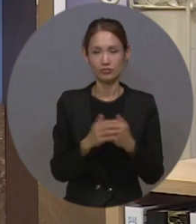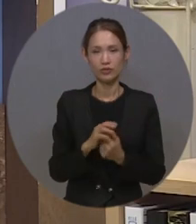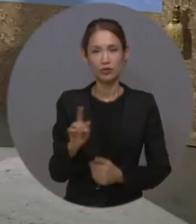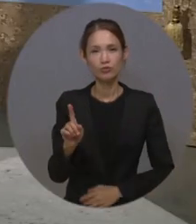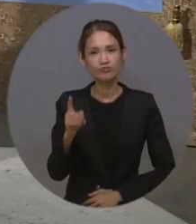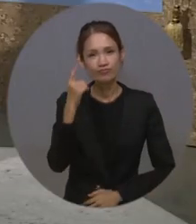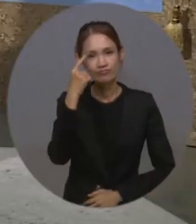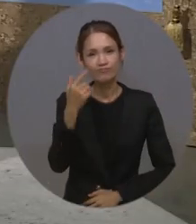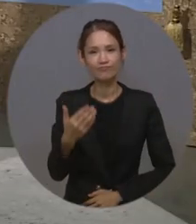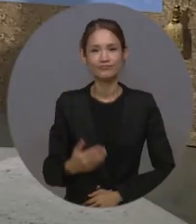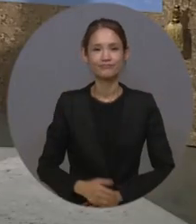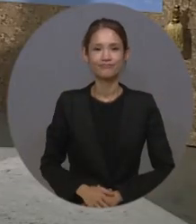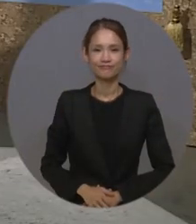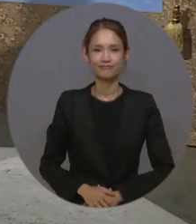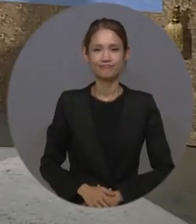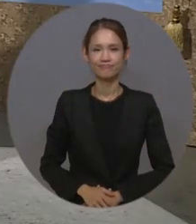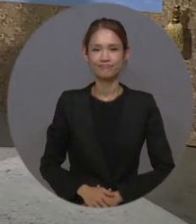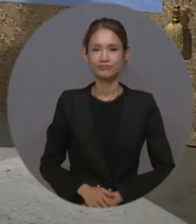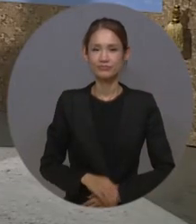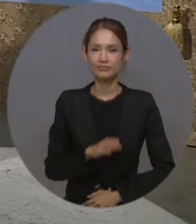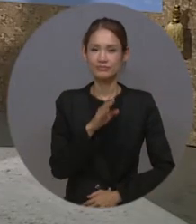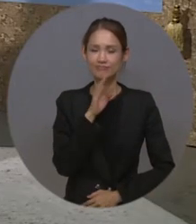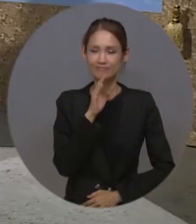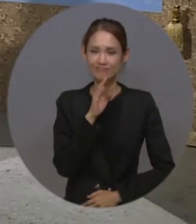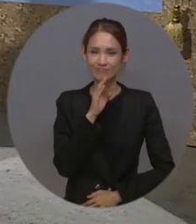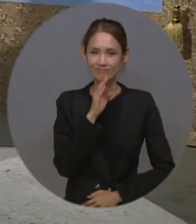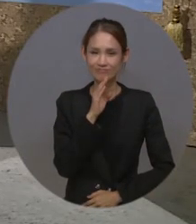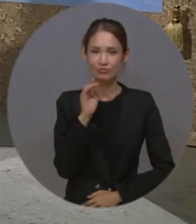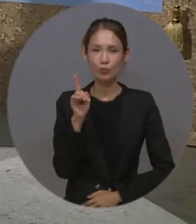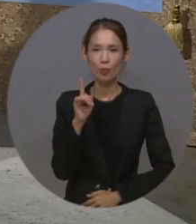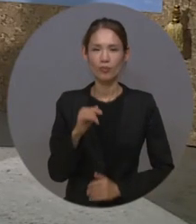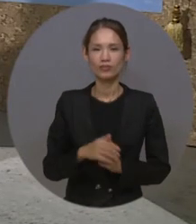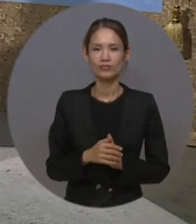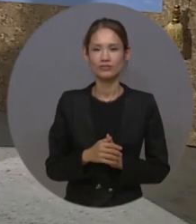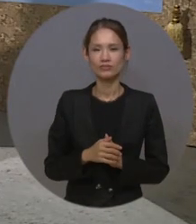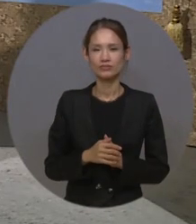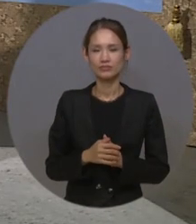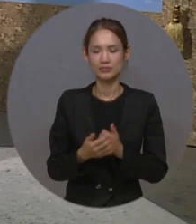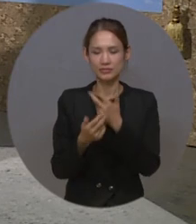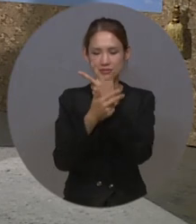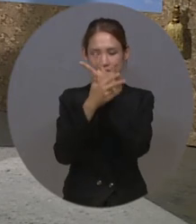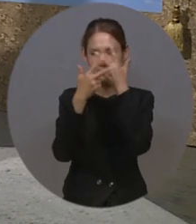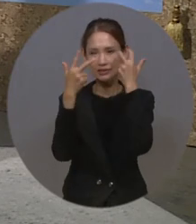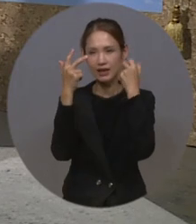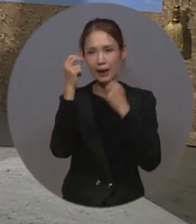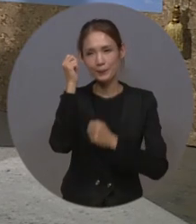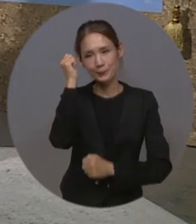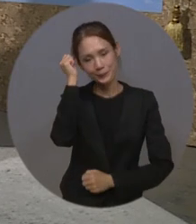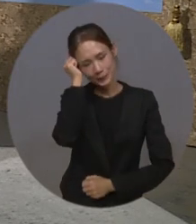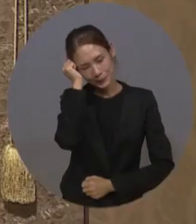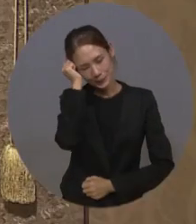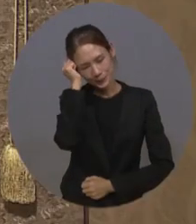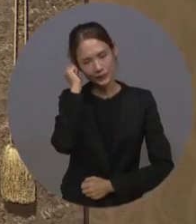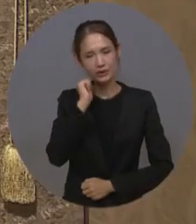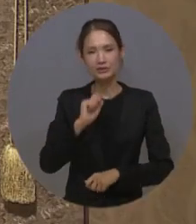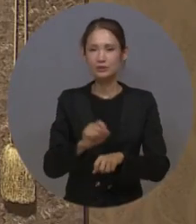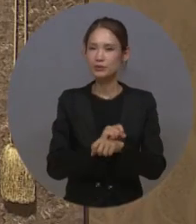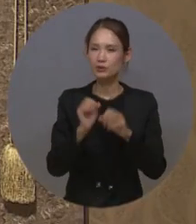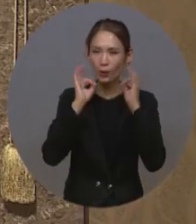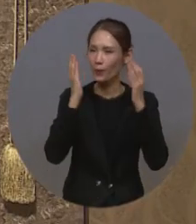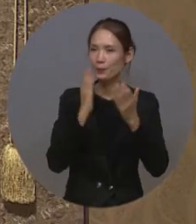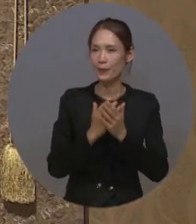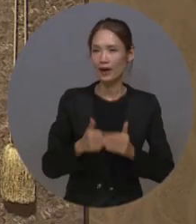어떤가요? 그렇죠. 사실 잠은 특별히 노력해서 자는 사람보다는 그냥 졸리니까 자고